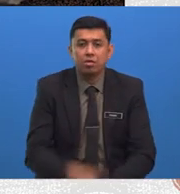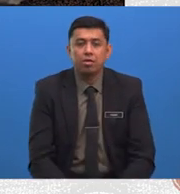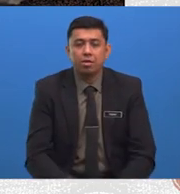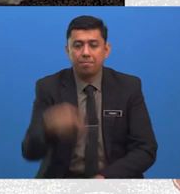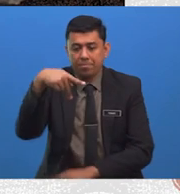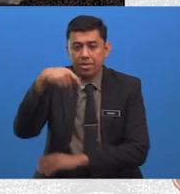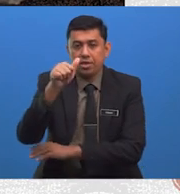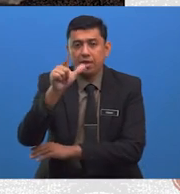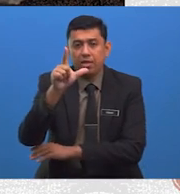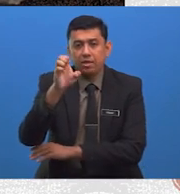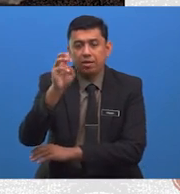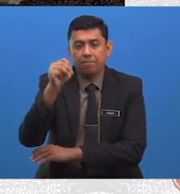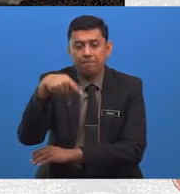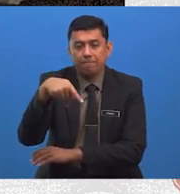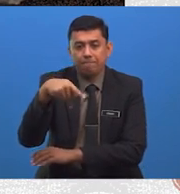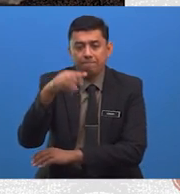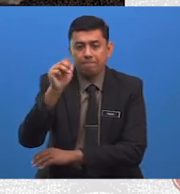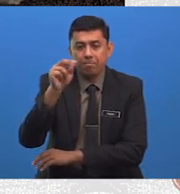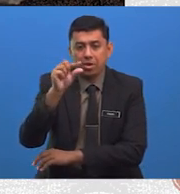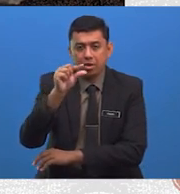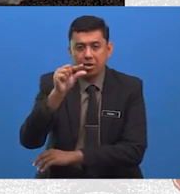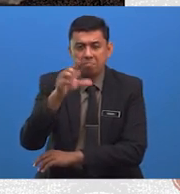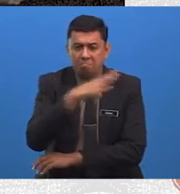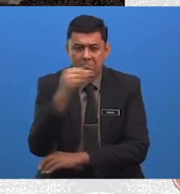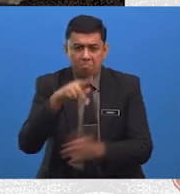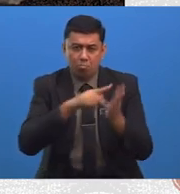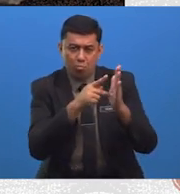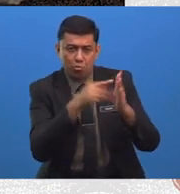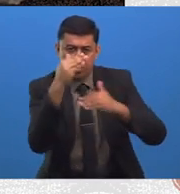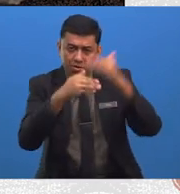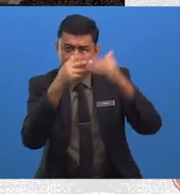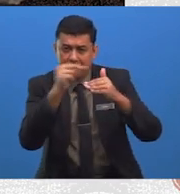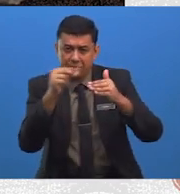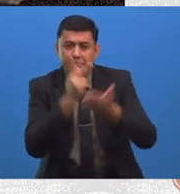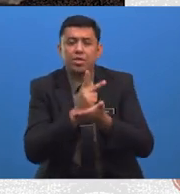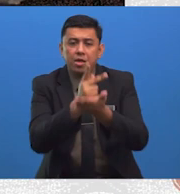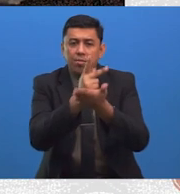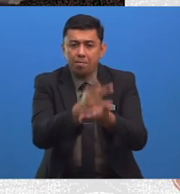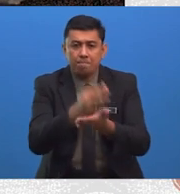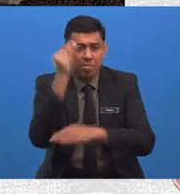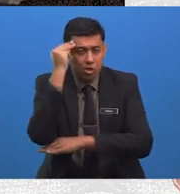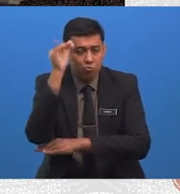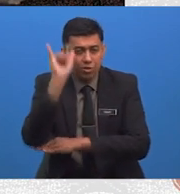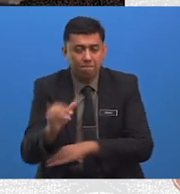Palembang menjadi pusat pembinaan kapal-kapal Melayu yang besar.